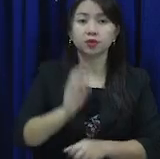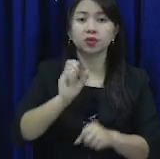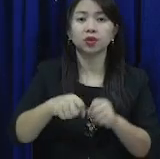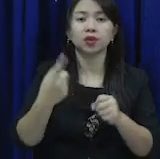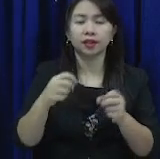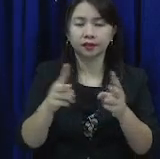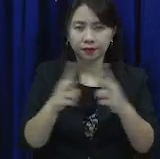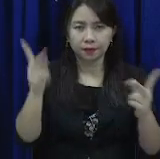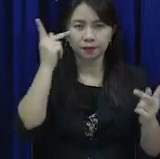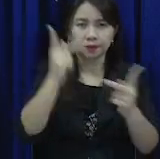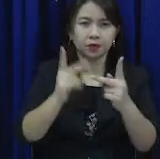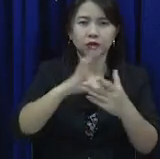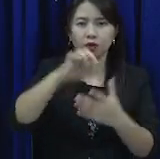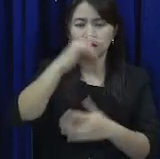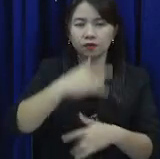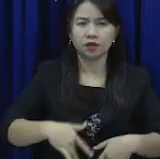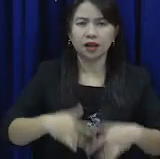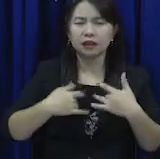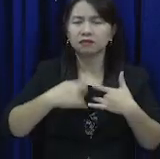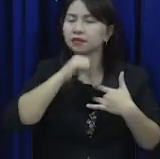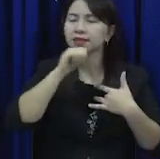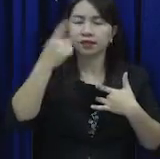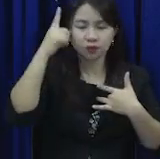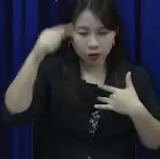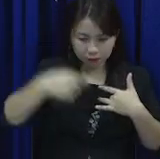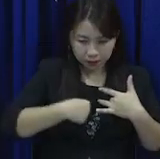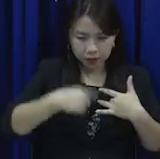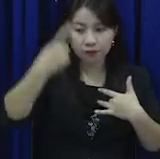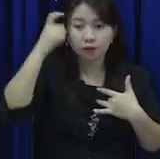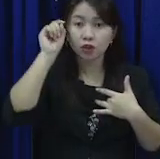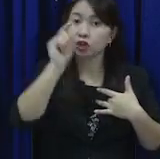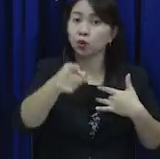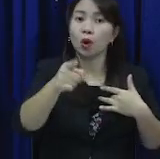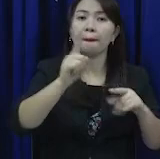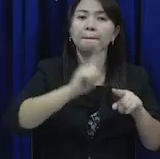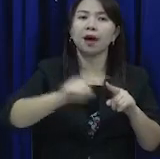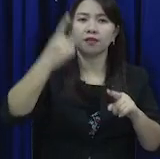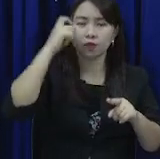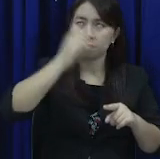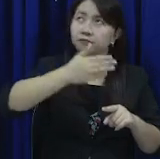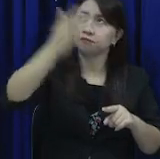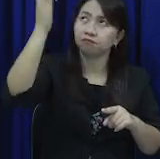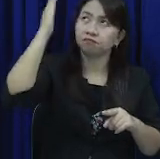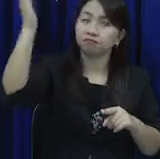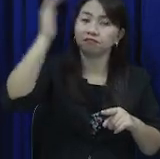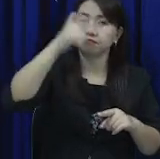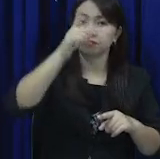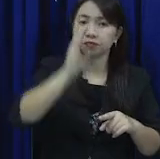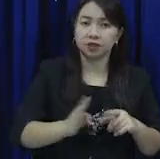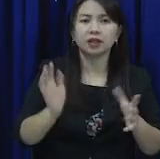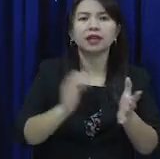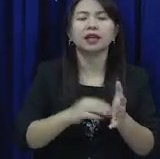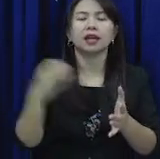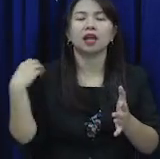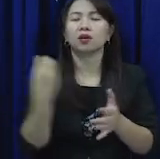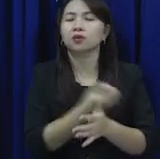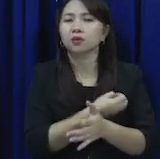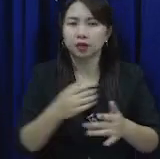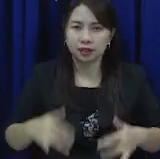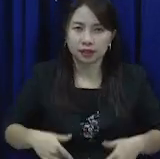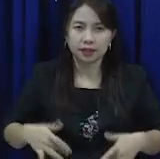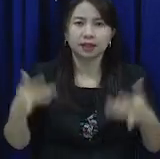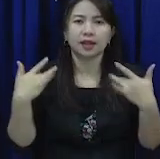life is not for me Not for you but for him that's right ang takbo ng buhay Sabi niya